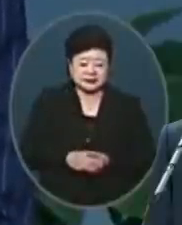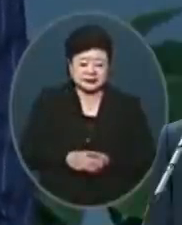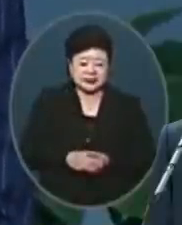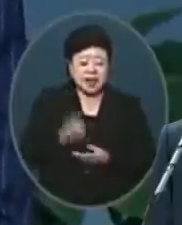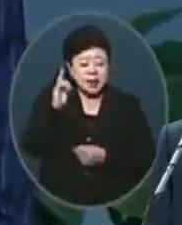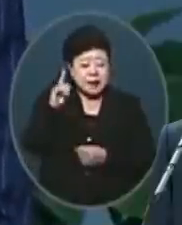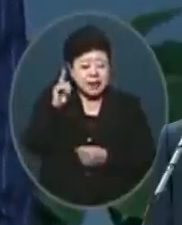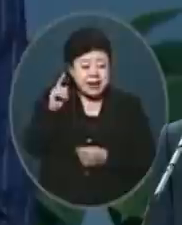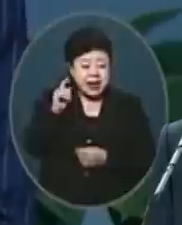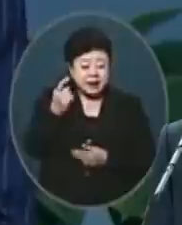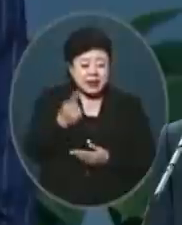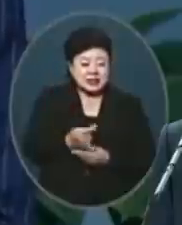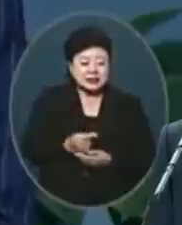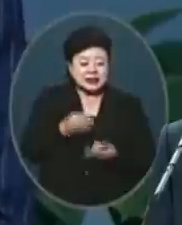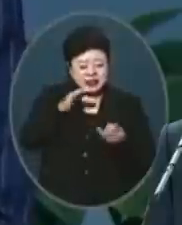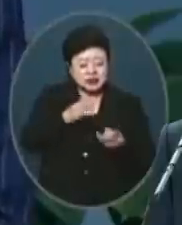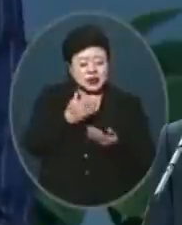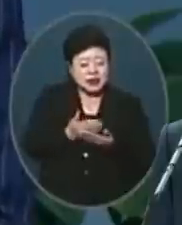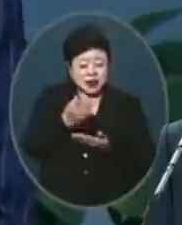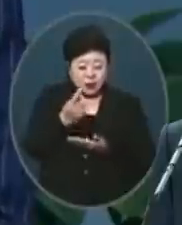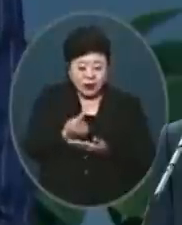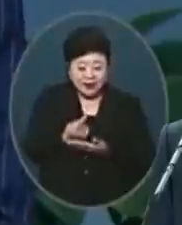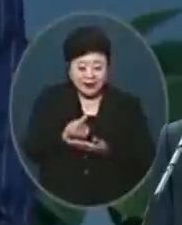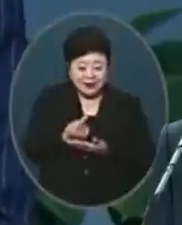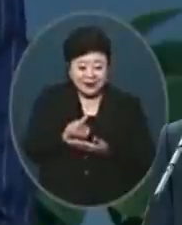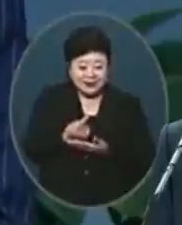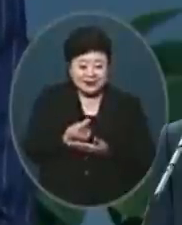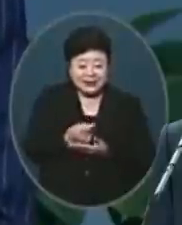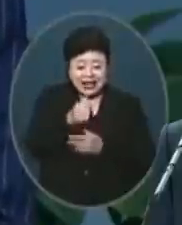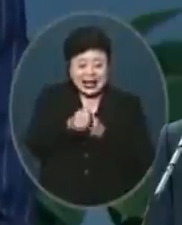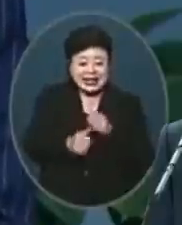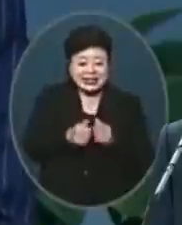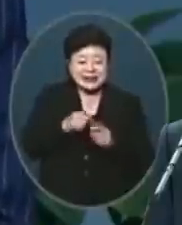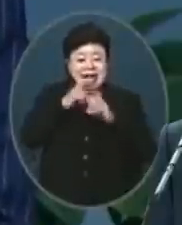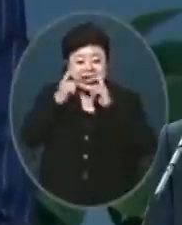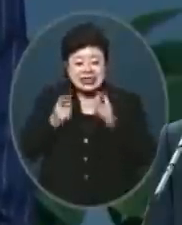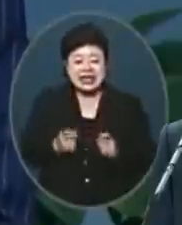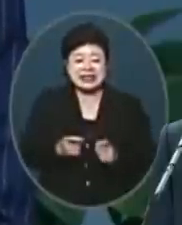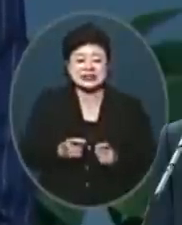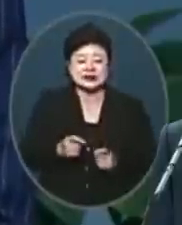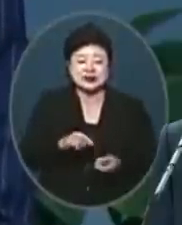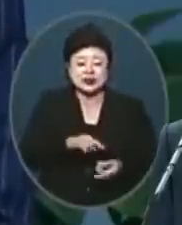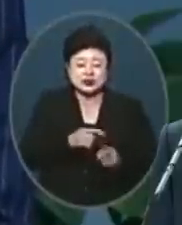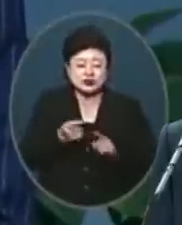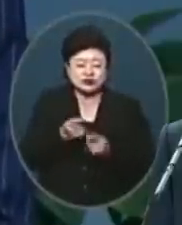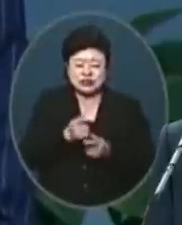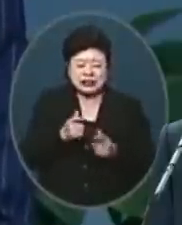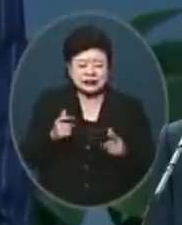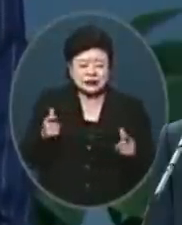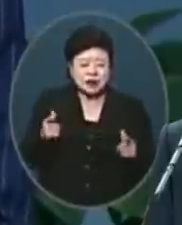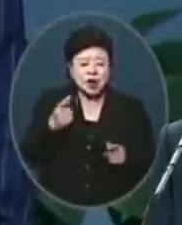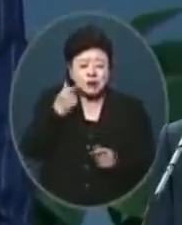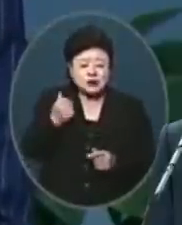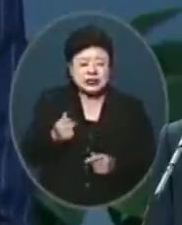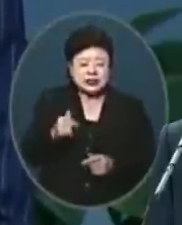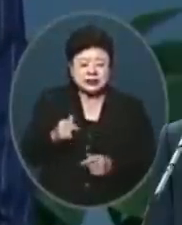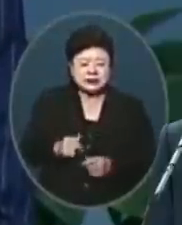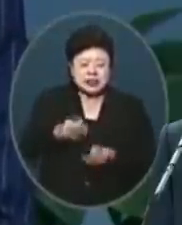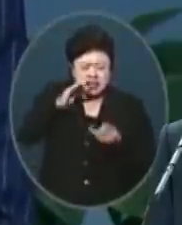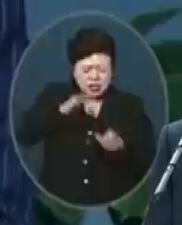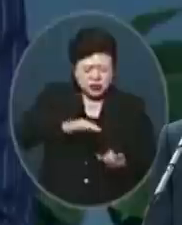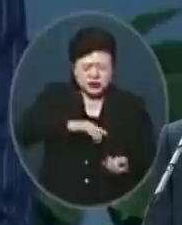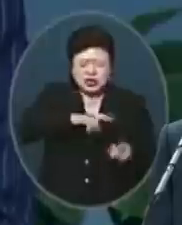매일 기도해도 하나님은 나를 개인적으로 취급해 주지 않는다고 목사님이 하나님